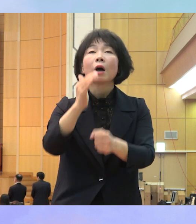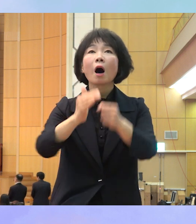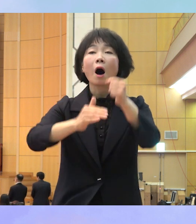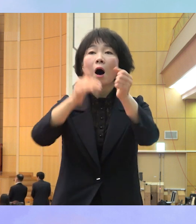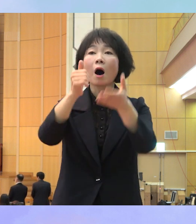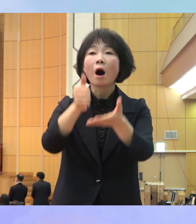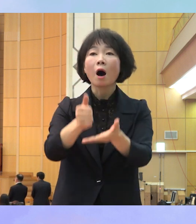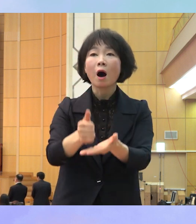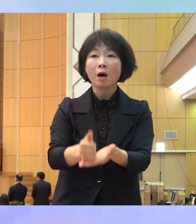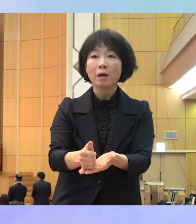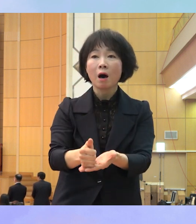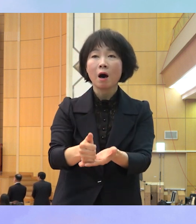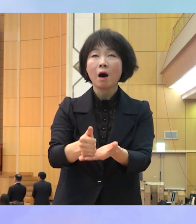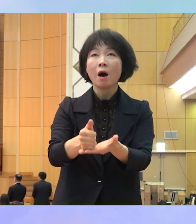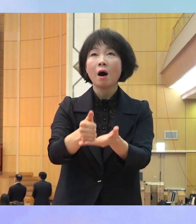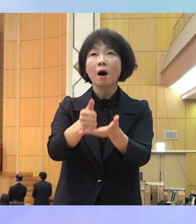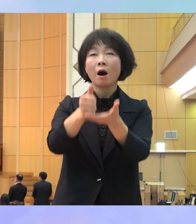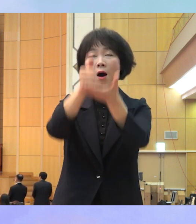거룩하신